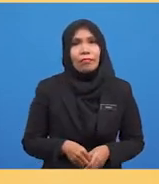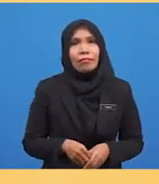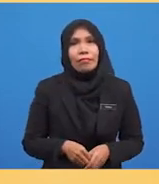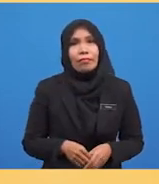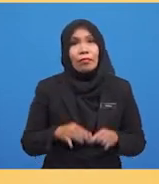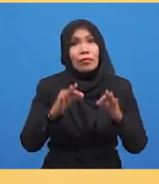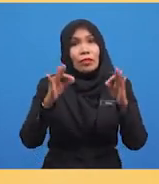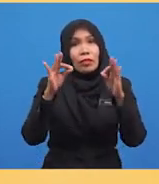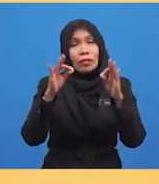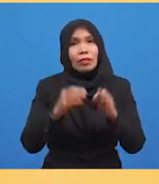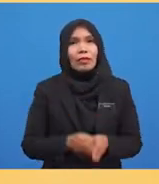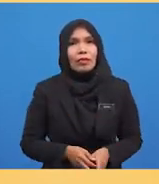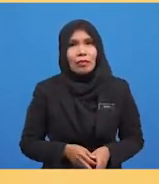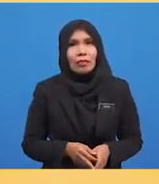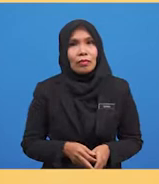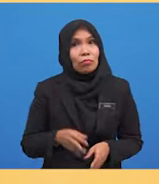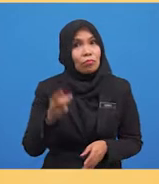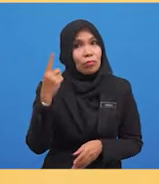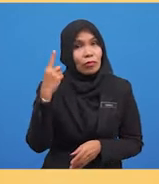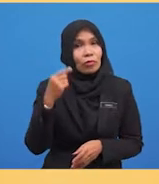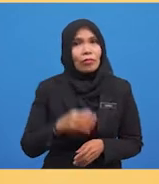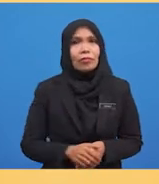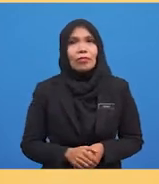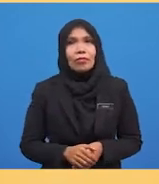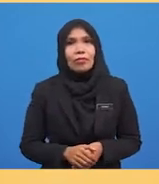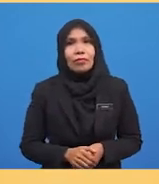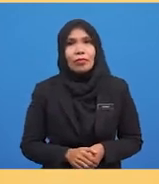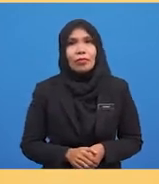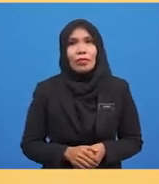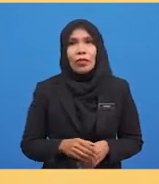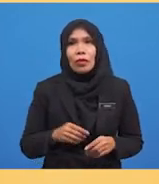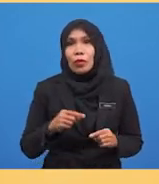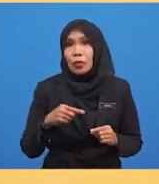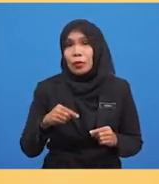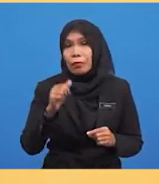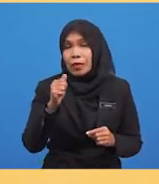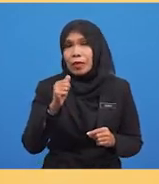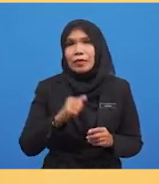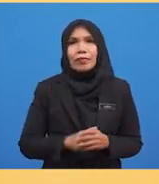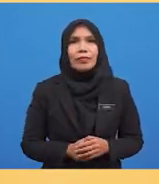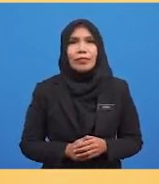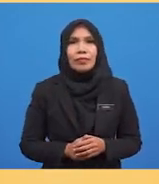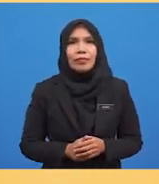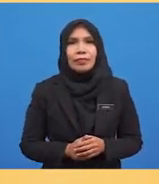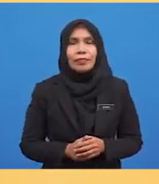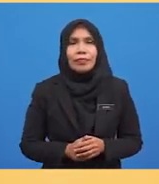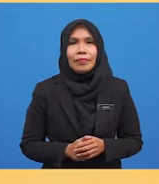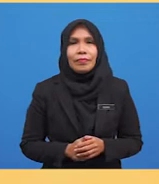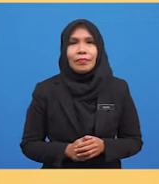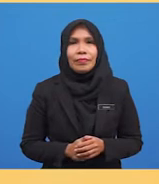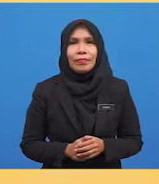Pada baris seloka ini, terdapat pengulangan huruf A, iaitu unsur bunyi